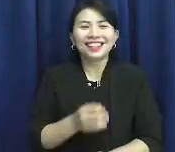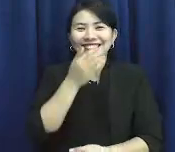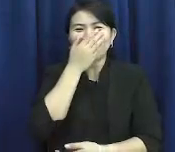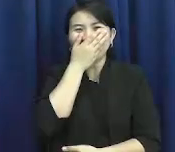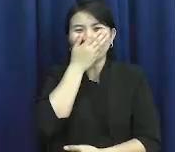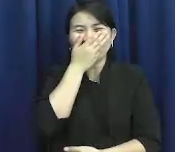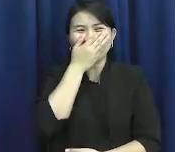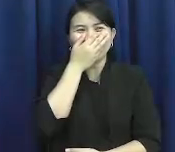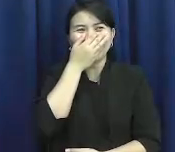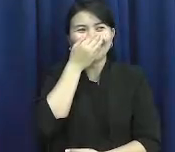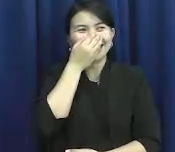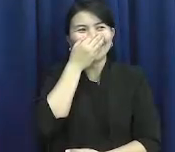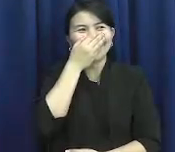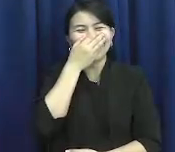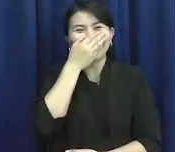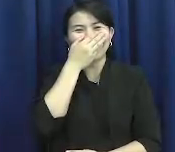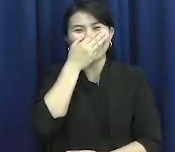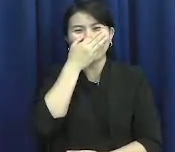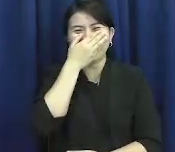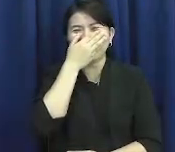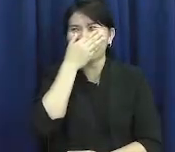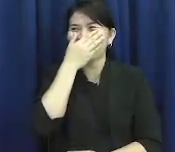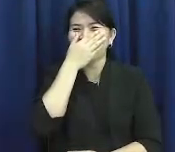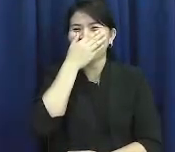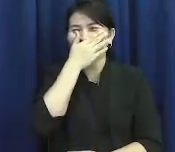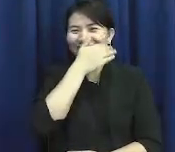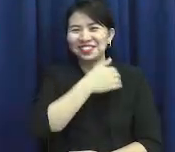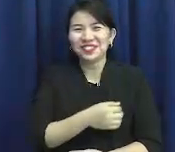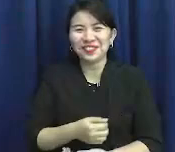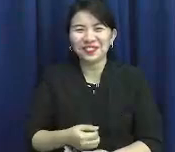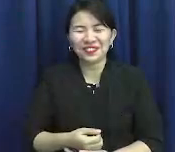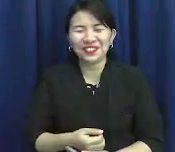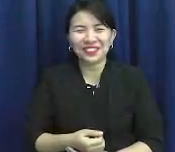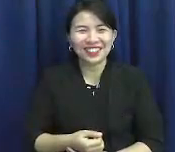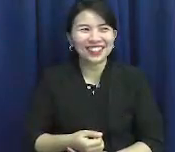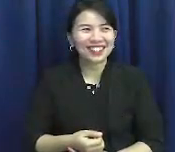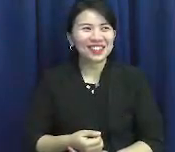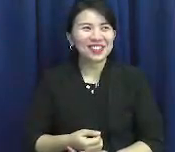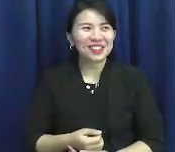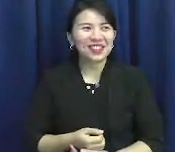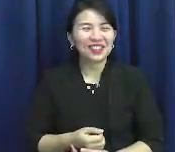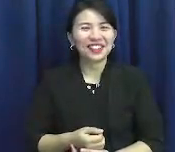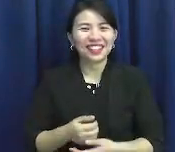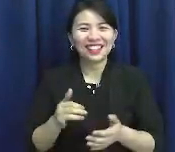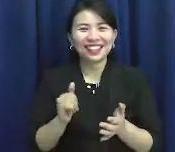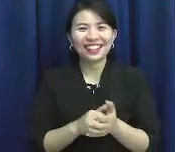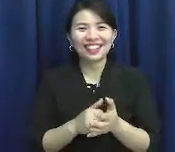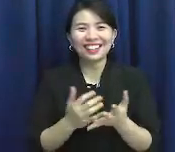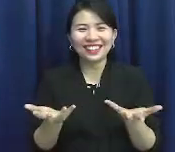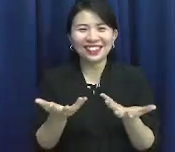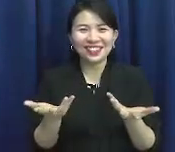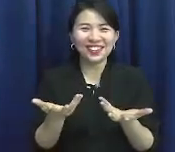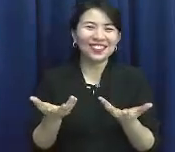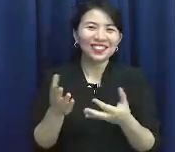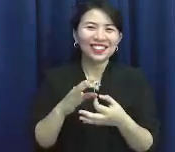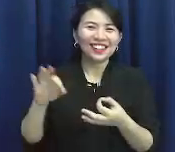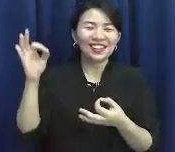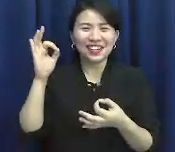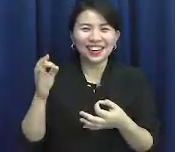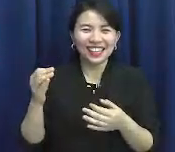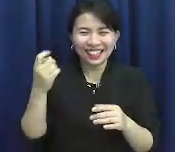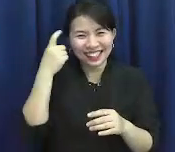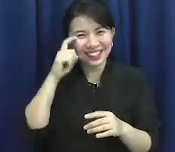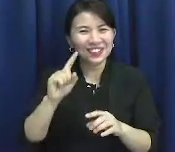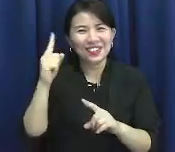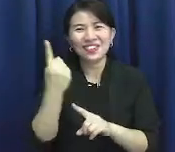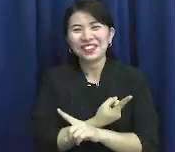eh. Di ba? Mga kapatid, nandun yung spirit of the Lord for the whole